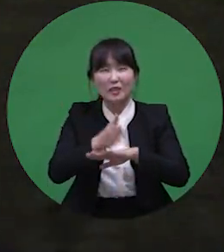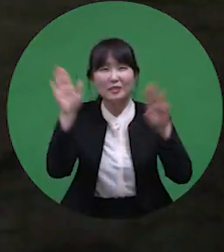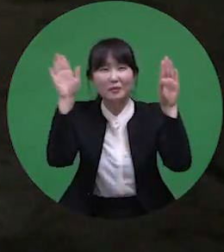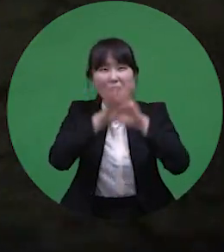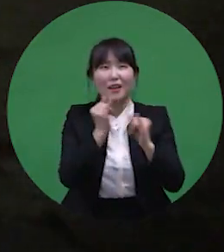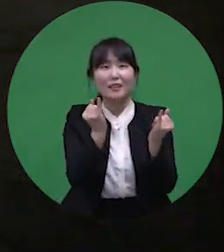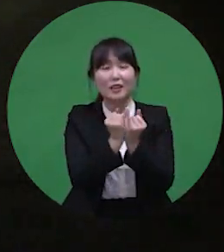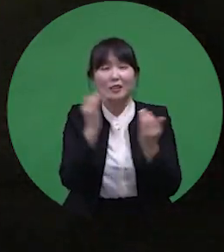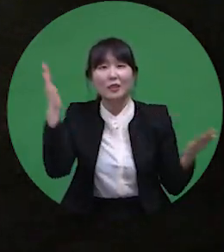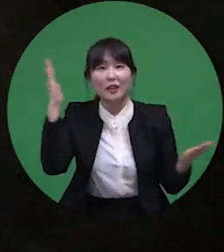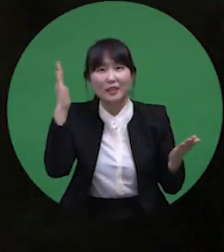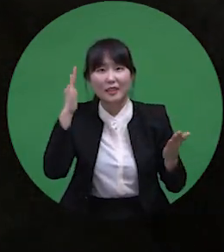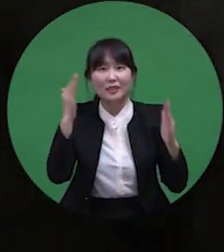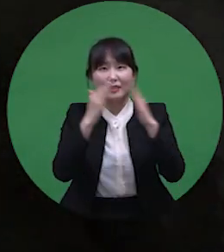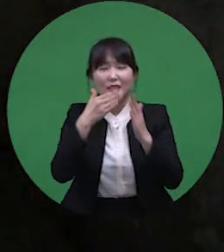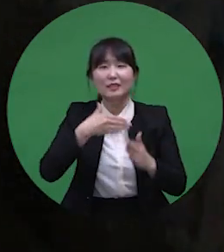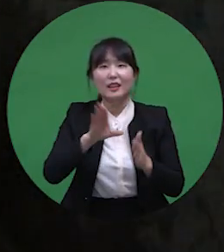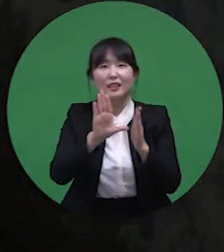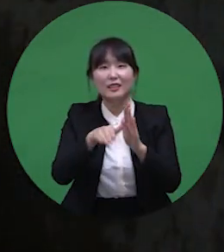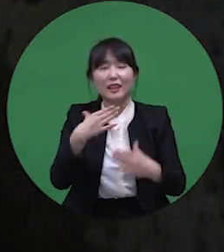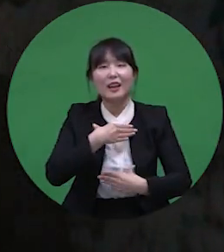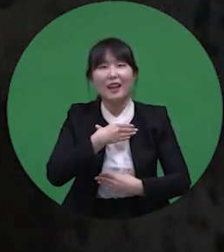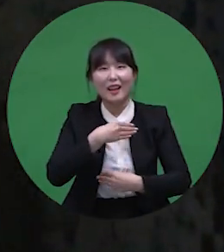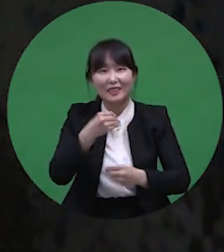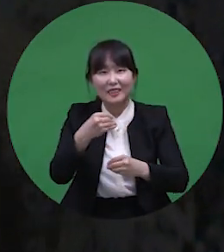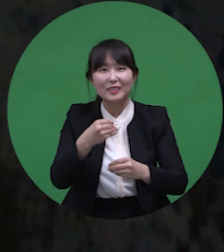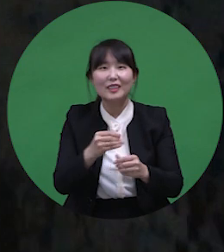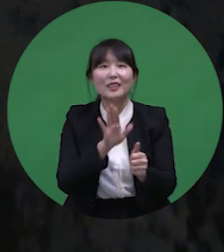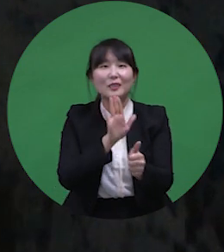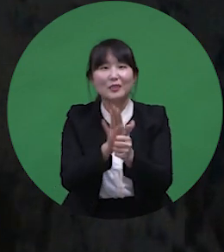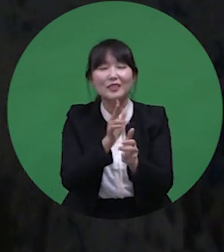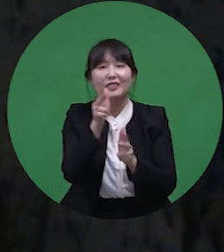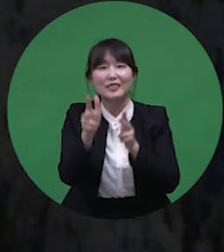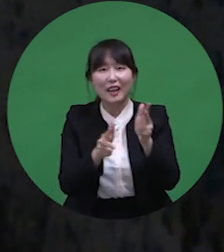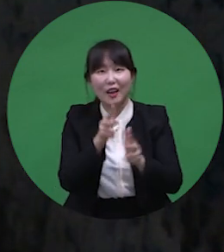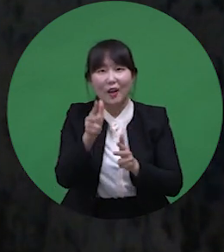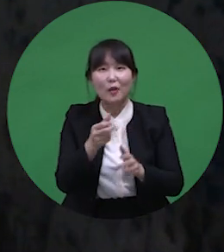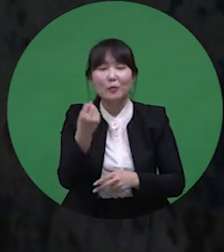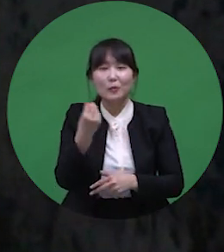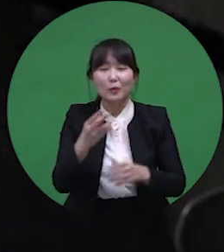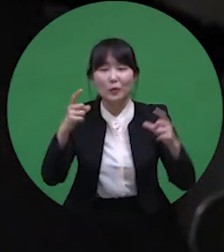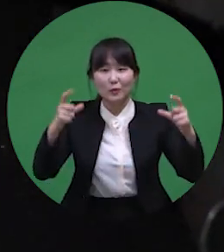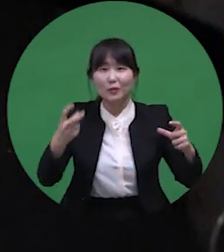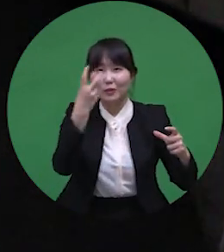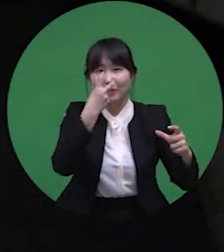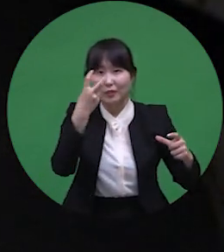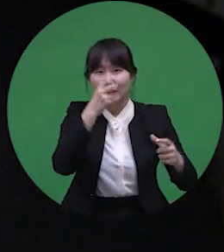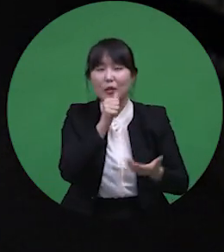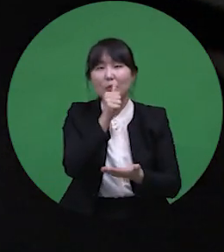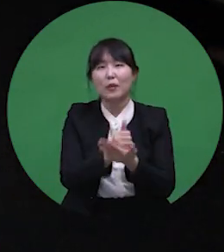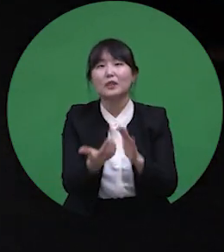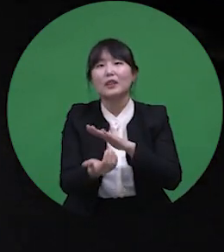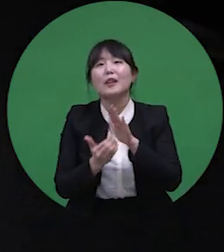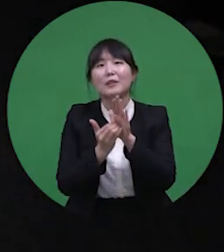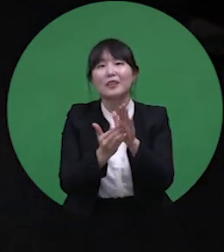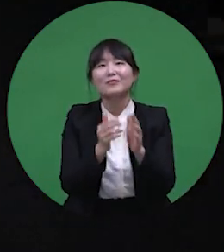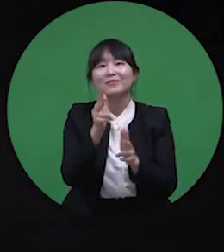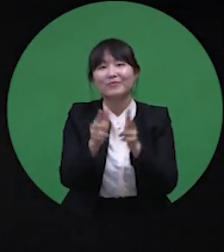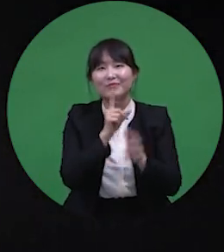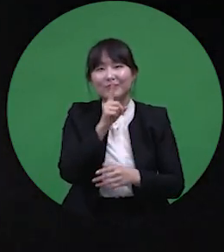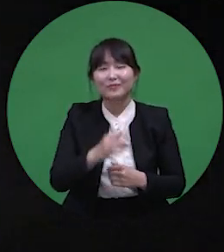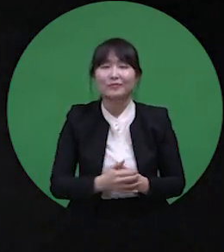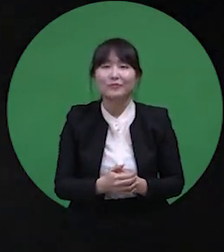밤 여성과 청소년 등 범죄 취약계층의 귀가 동행 지원과 순찰 등을 통해 범죄를 예방하는